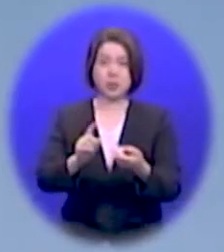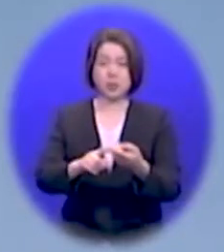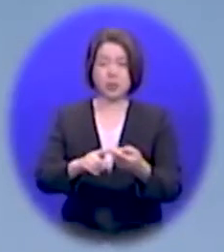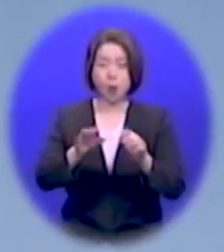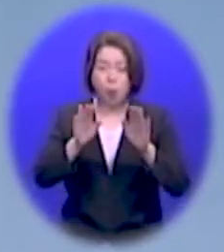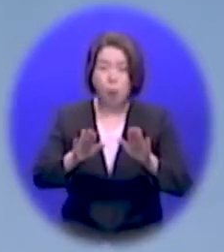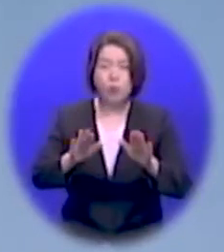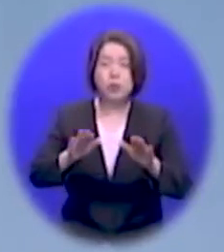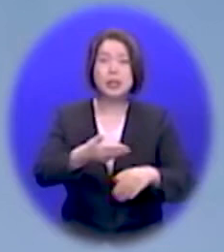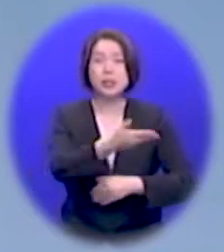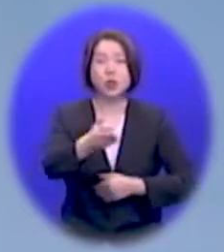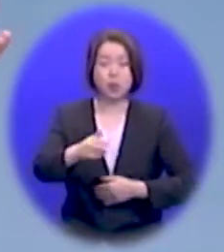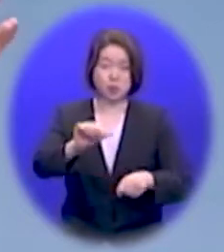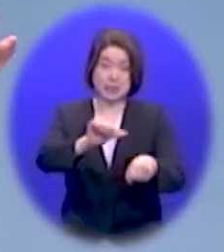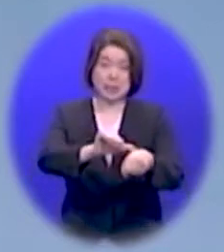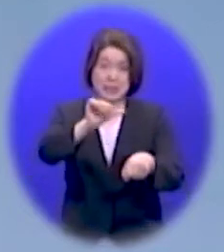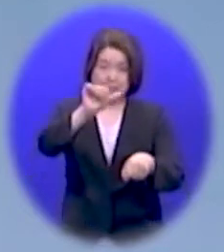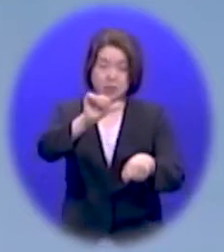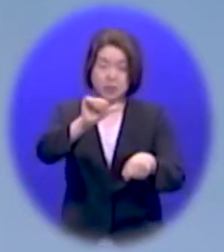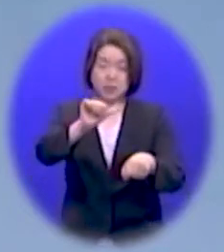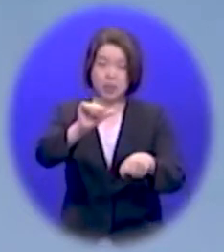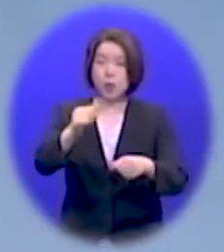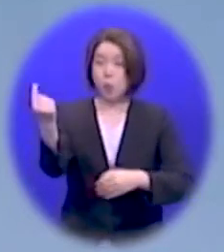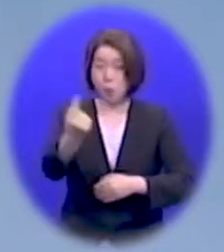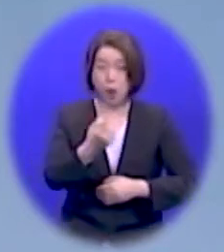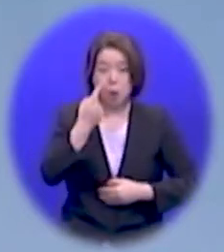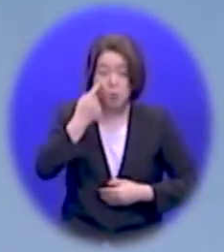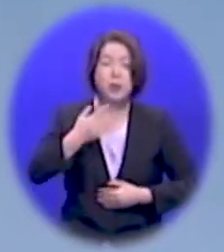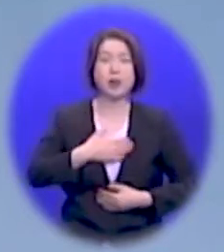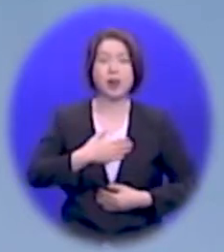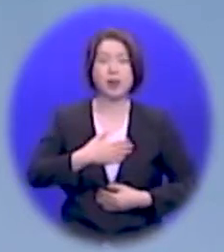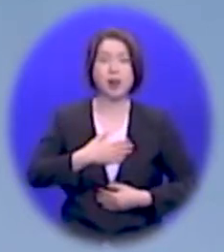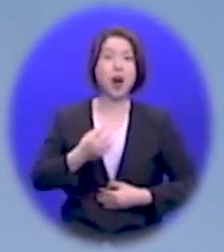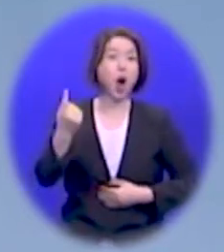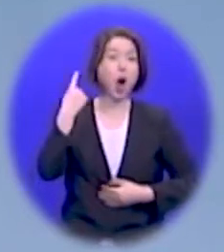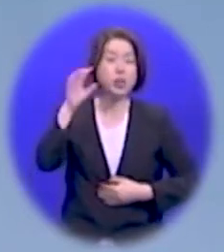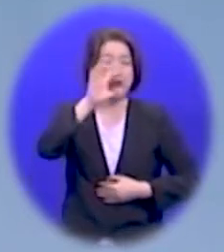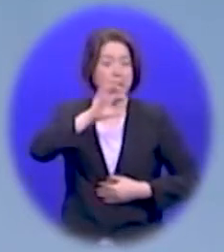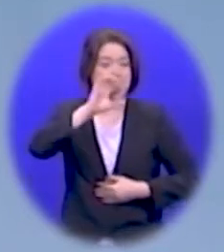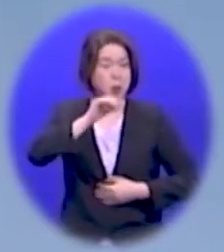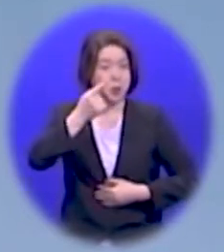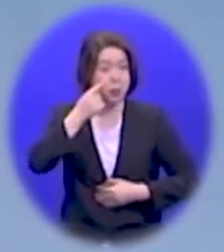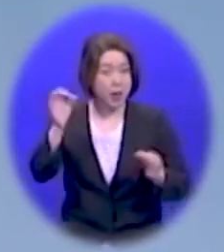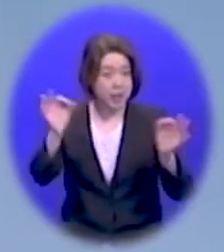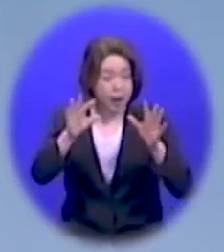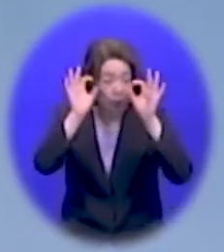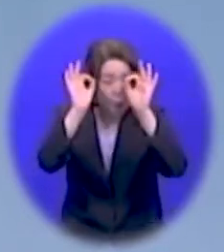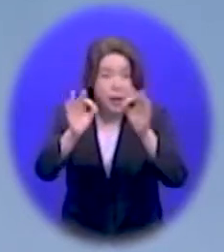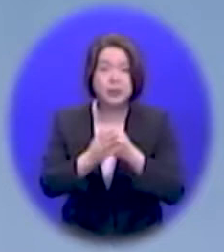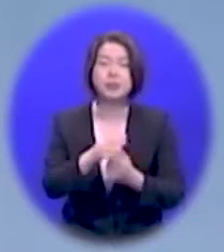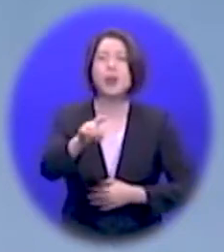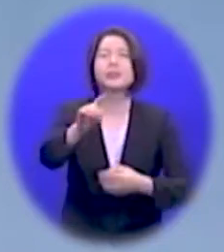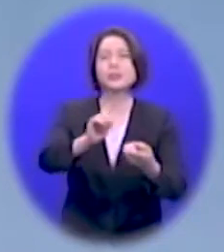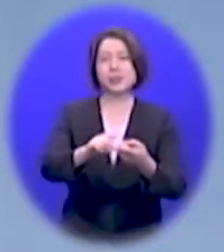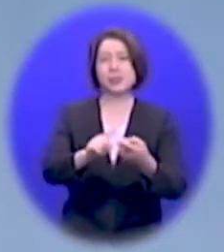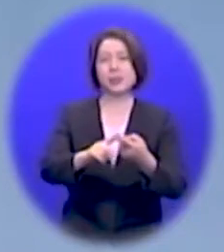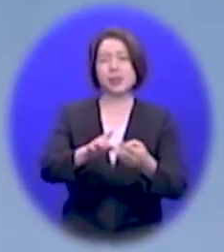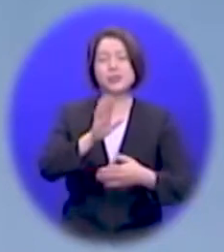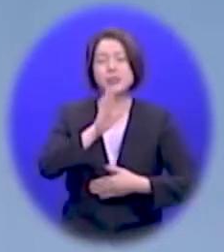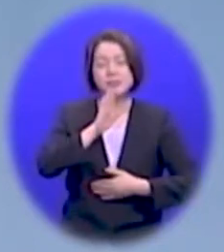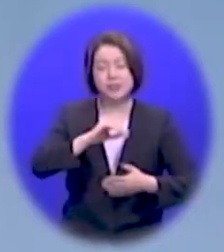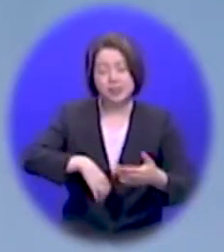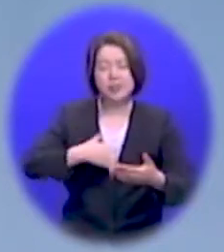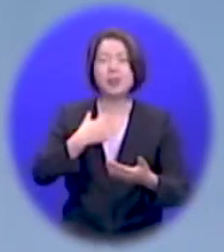오늘 5시에 와보시면 압니다 어제 연습하는 걸 잠깐 보았는데 그 자체로도 너무 감격